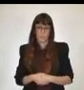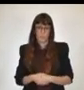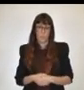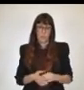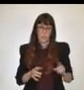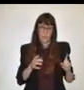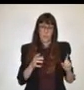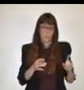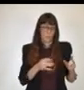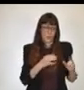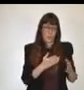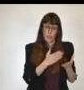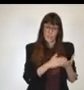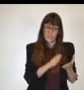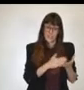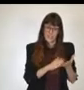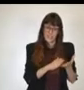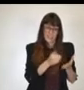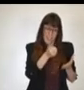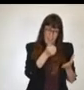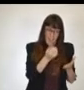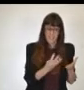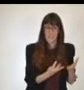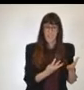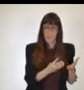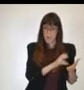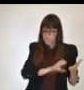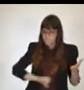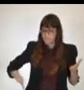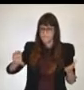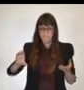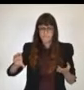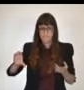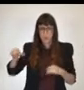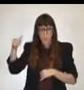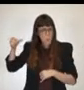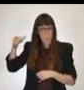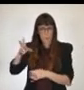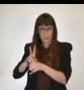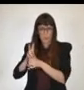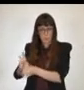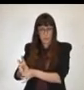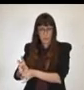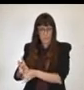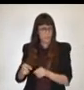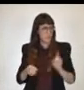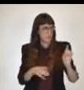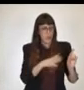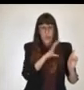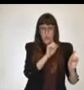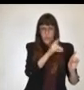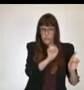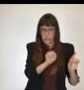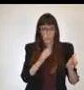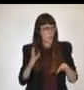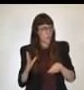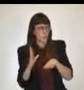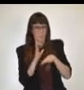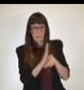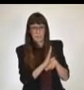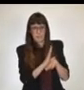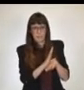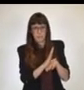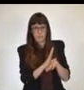propres du crédit, qui a été présenté au COS, parce que cette fois-ci, ils étaient obligés de présenter au